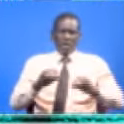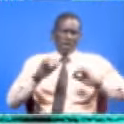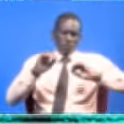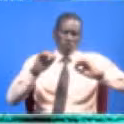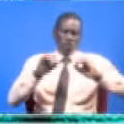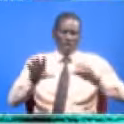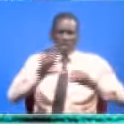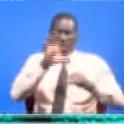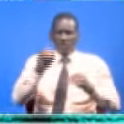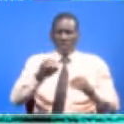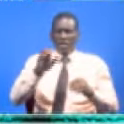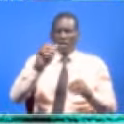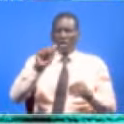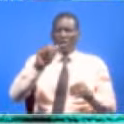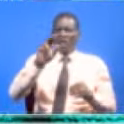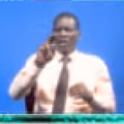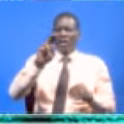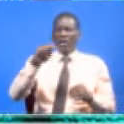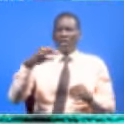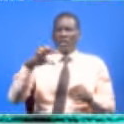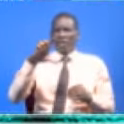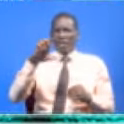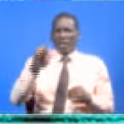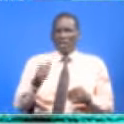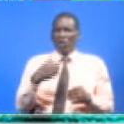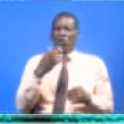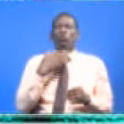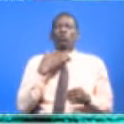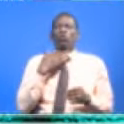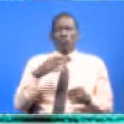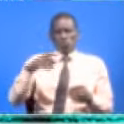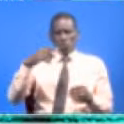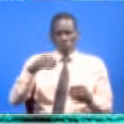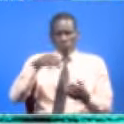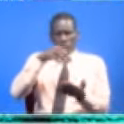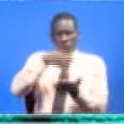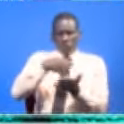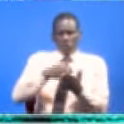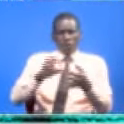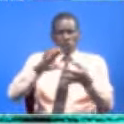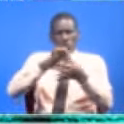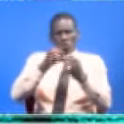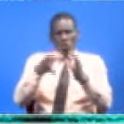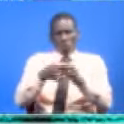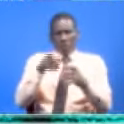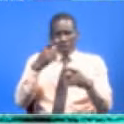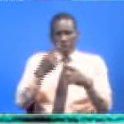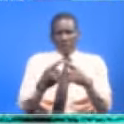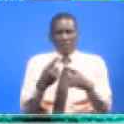Afrika Angela Kotui ambaye yuko mbioni kuwahi tiketi ya kushiriki Olimpiki ya Paris mwaka huu.